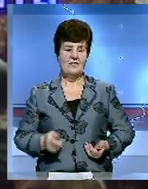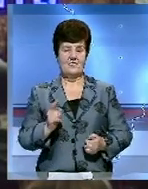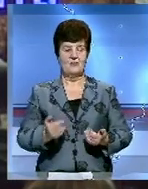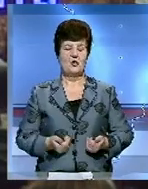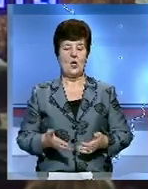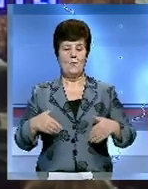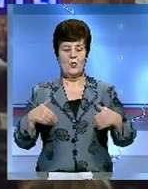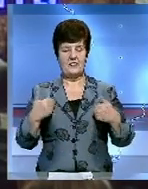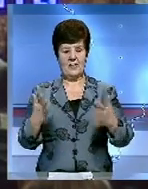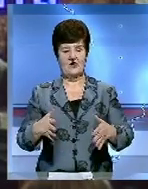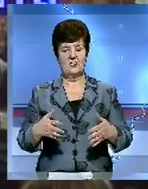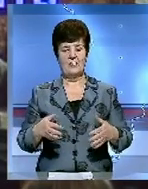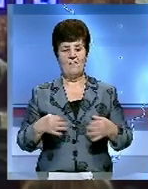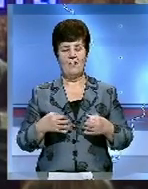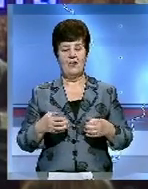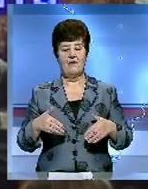felicitări!